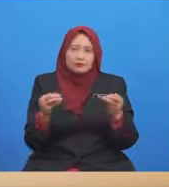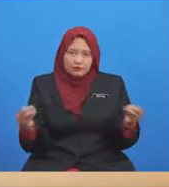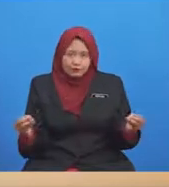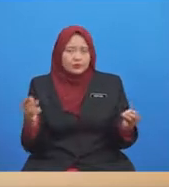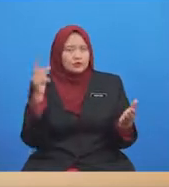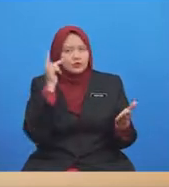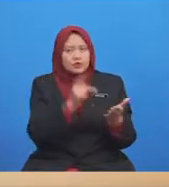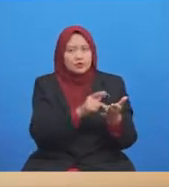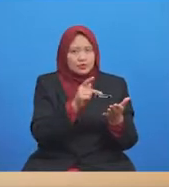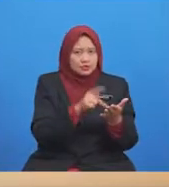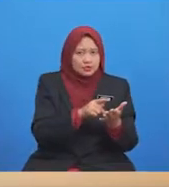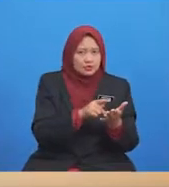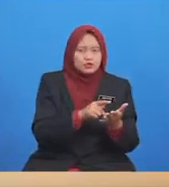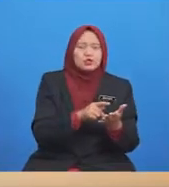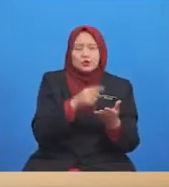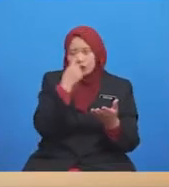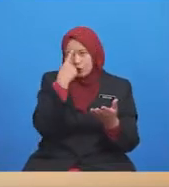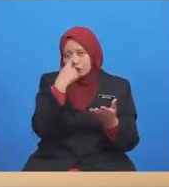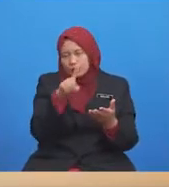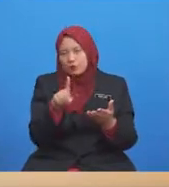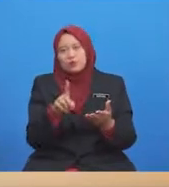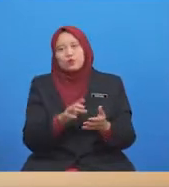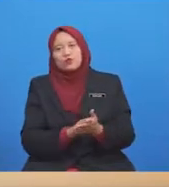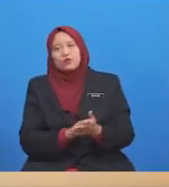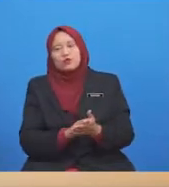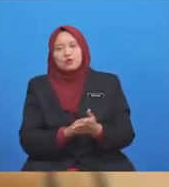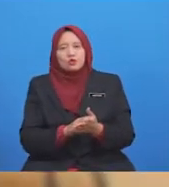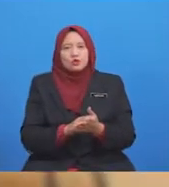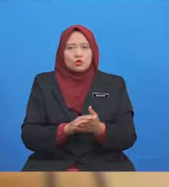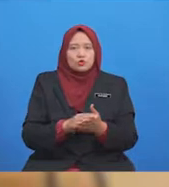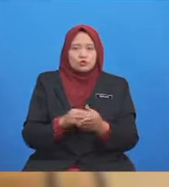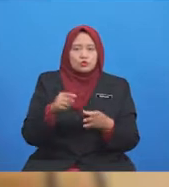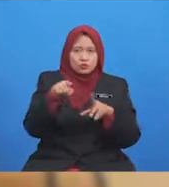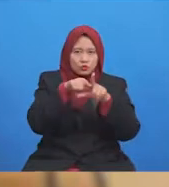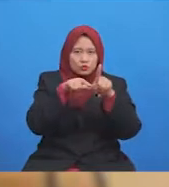pedalaman bagi sebuah sisi empat kitaran.